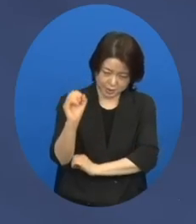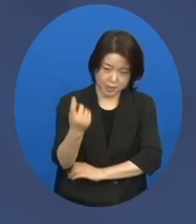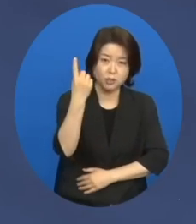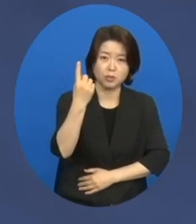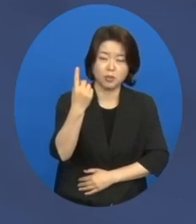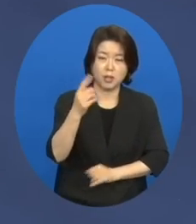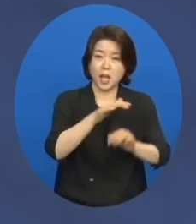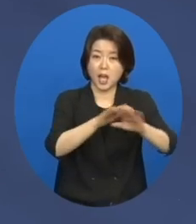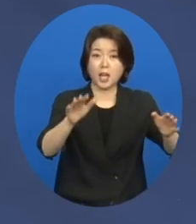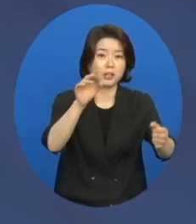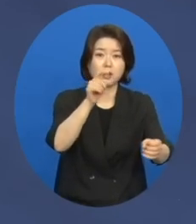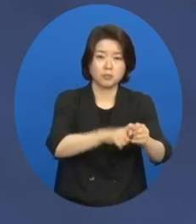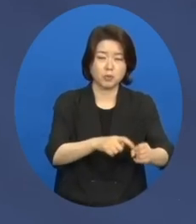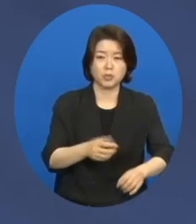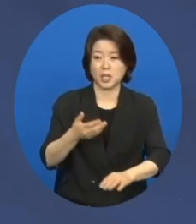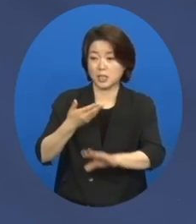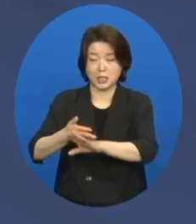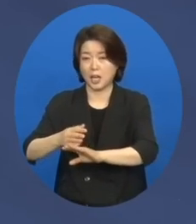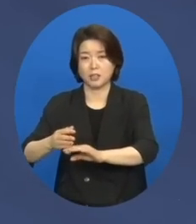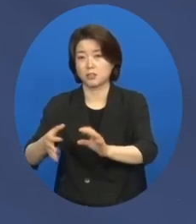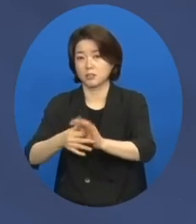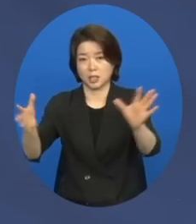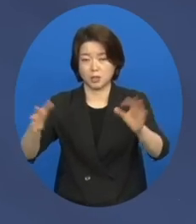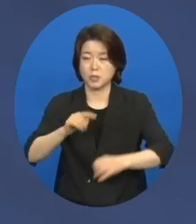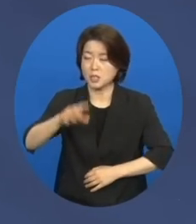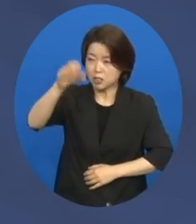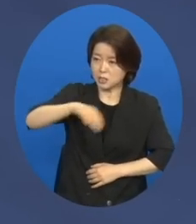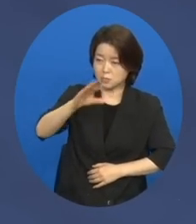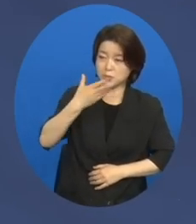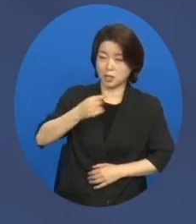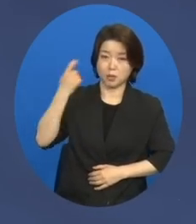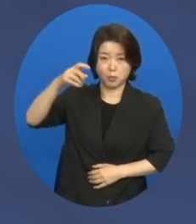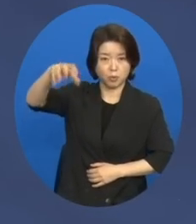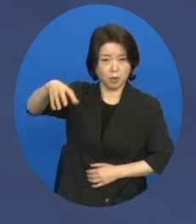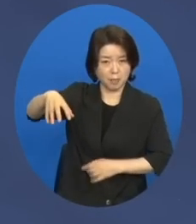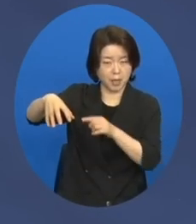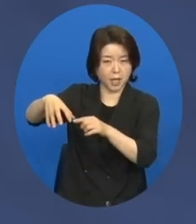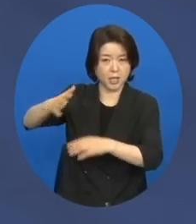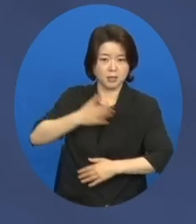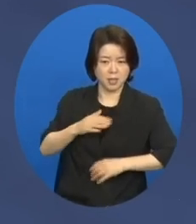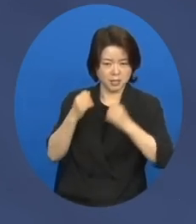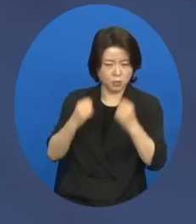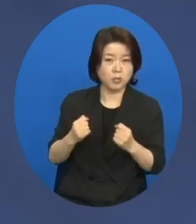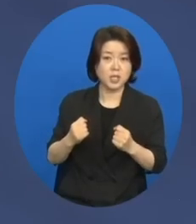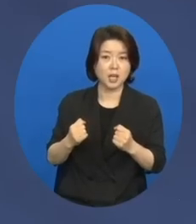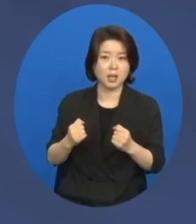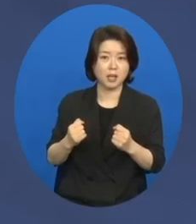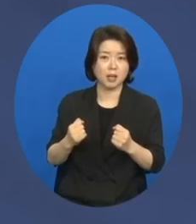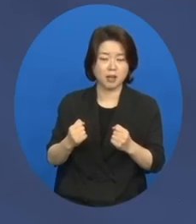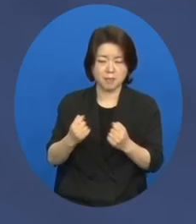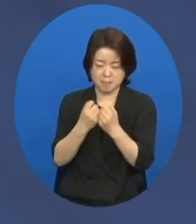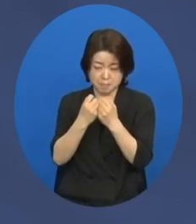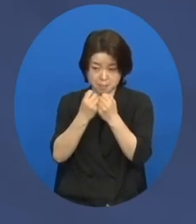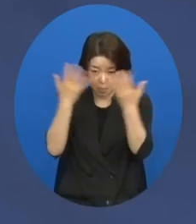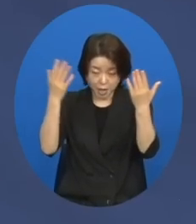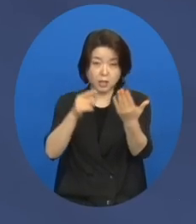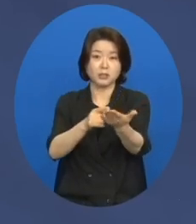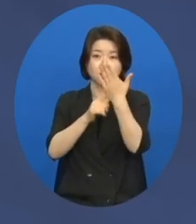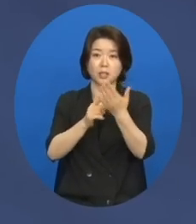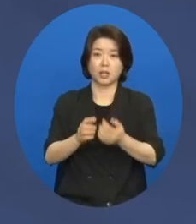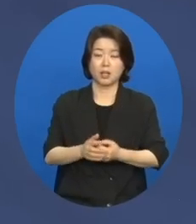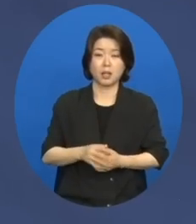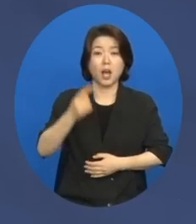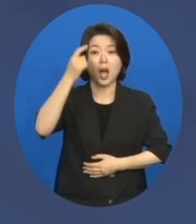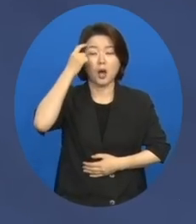해결을 위해서 다른 건 몰라도 이 십자가의 복음 앞에서 내 존재가 밝히 드러나고 그리고